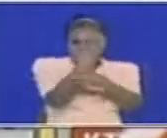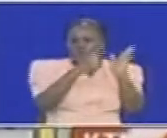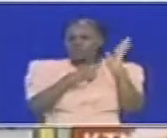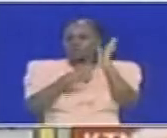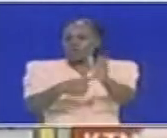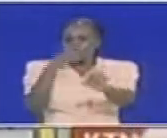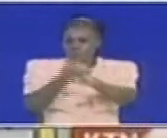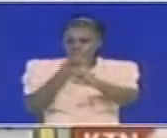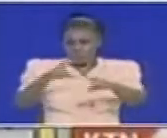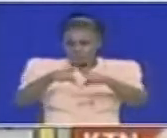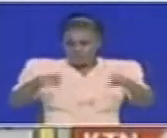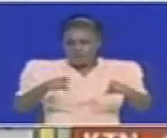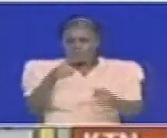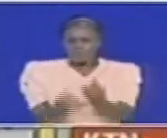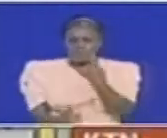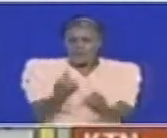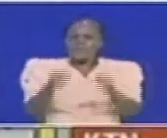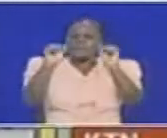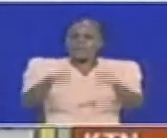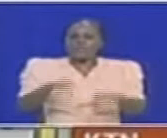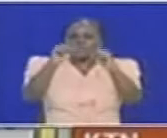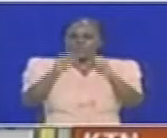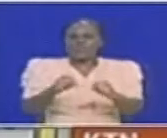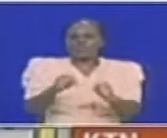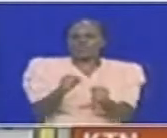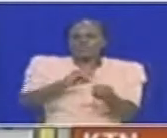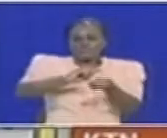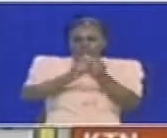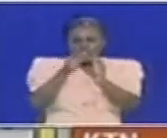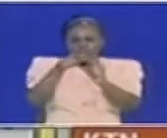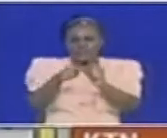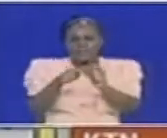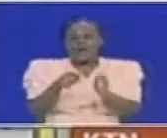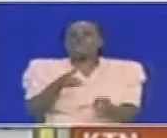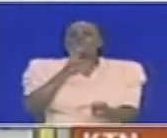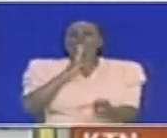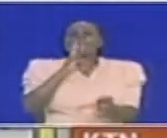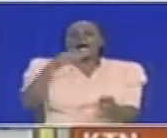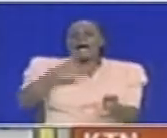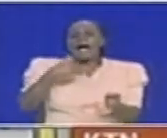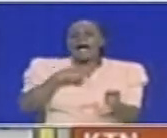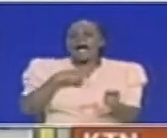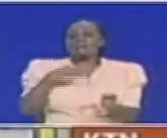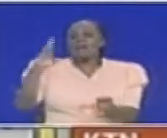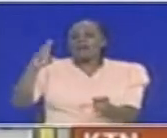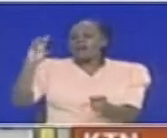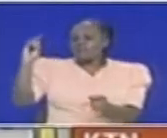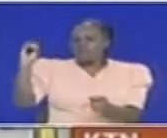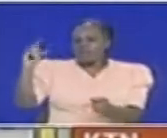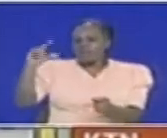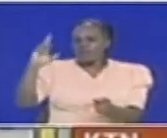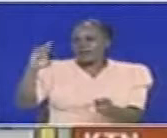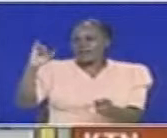mifupa hiyo baada ya kuchomwa ina uwezo wa kufyonza madini hayo na kuyaacha maji bila ya kuwa na wingi wa madini ya fluoride.